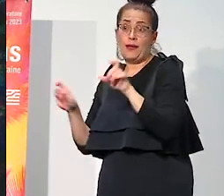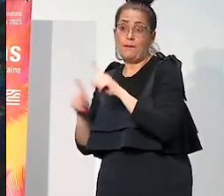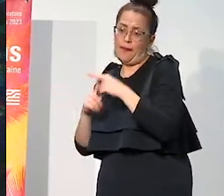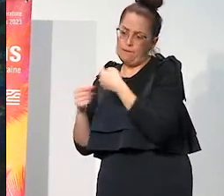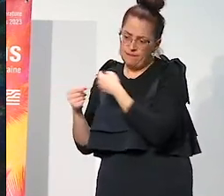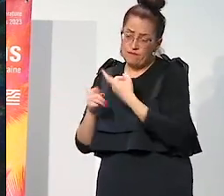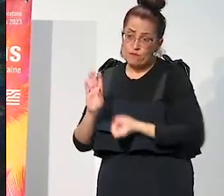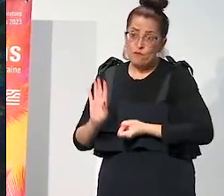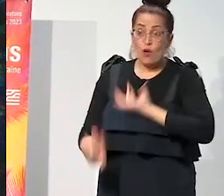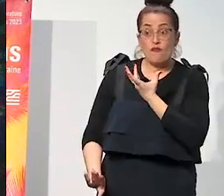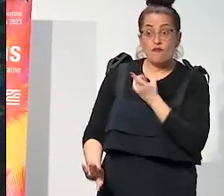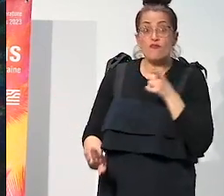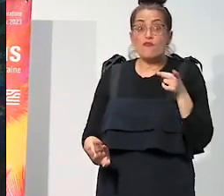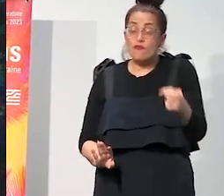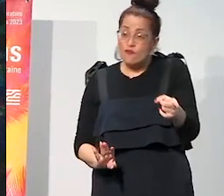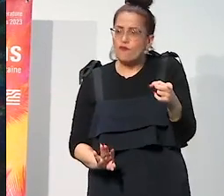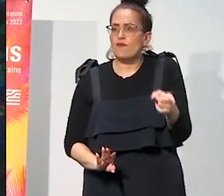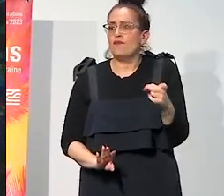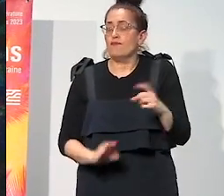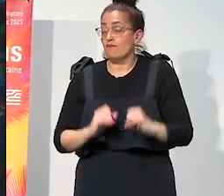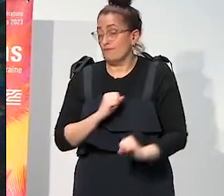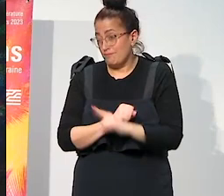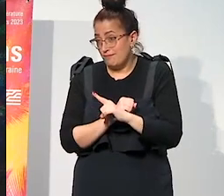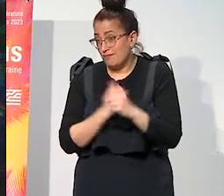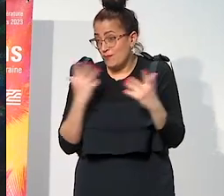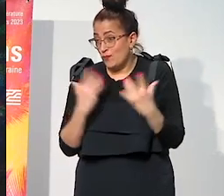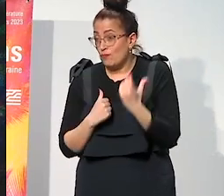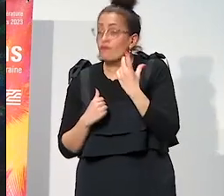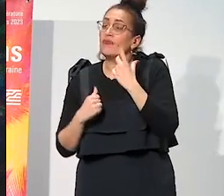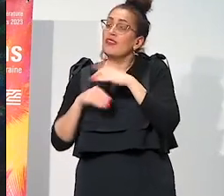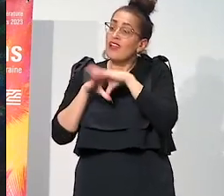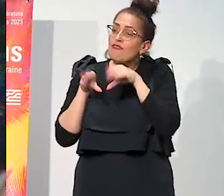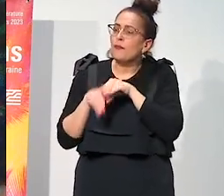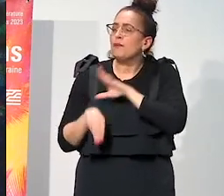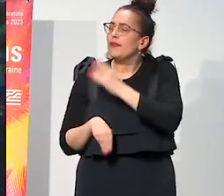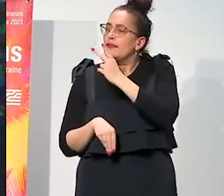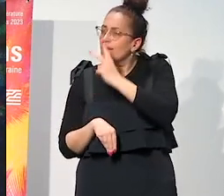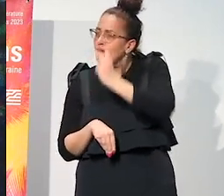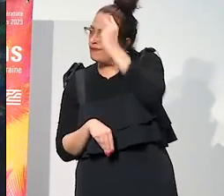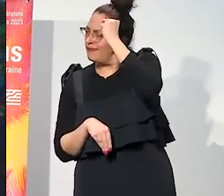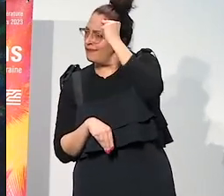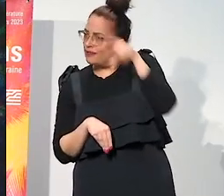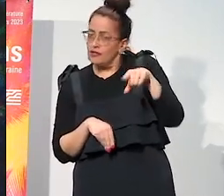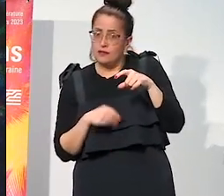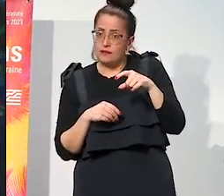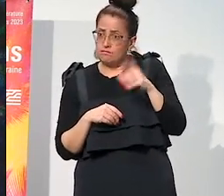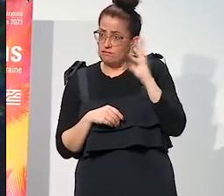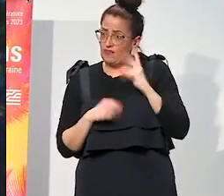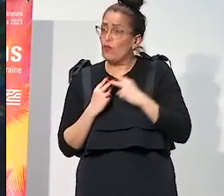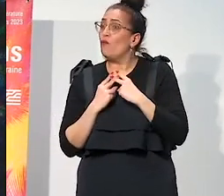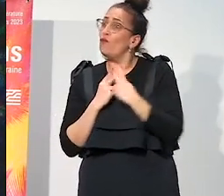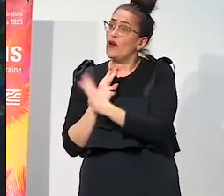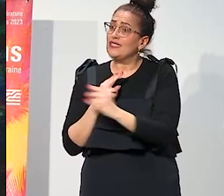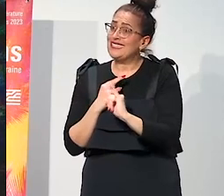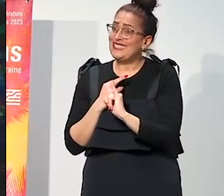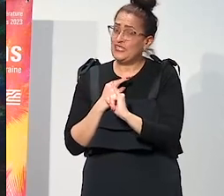a la particularité d'avoir été la voisine des Franck. Elle a le même âge, elle a l'âge qu'aurait eu Margot Franck,